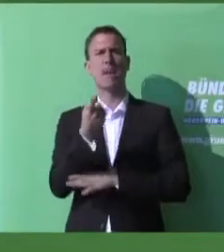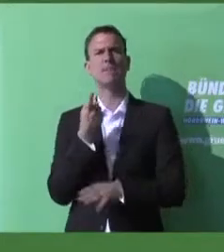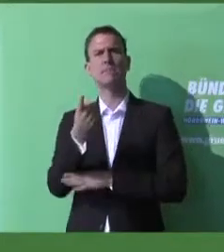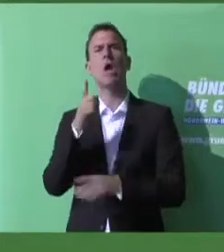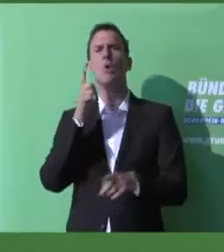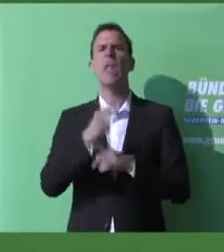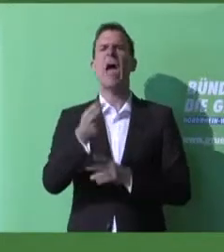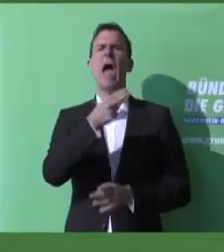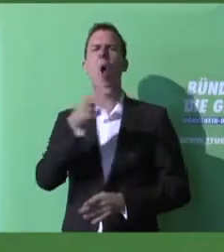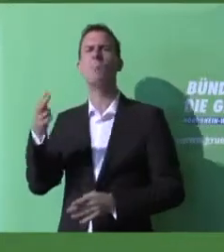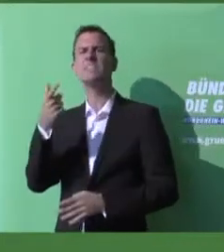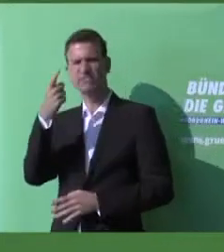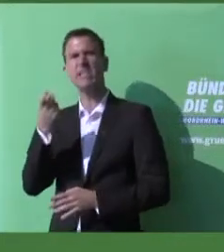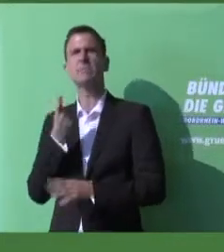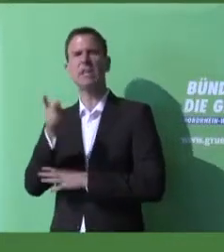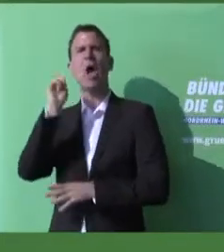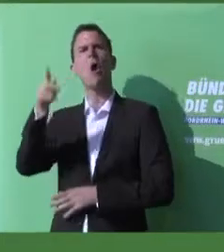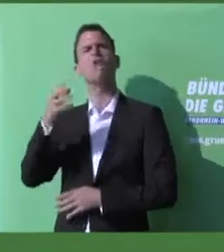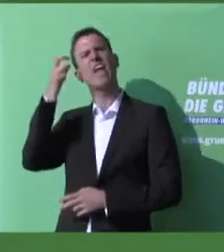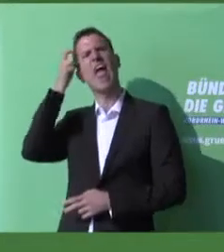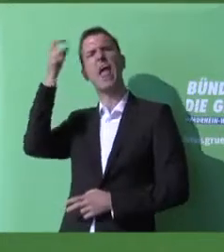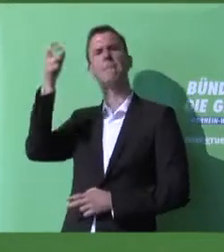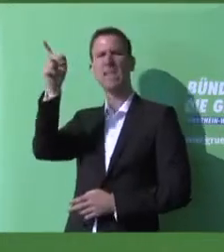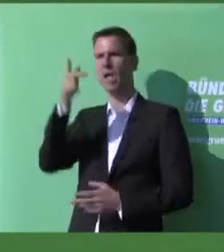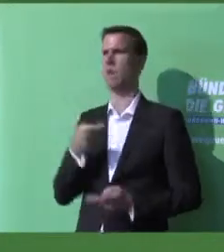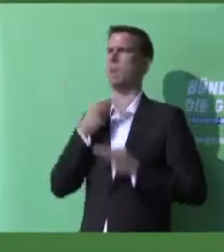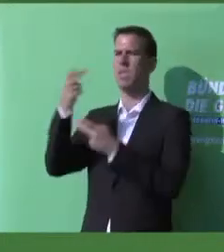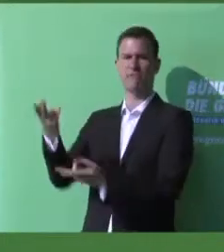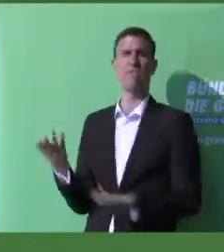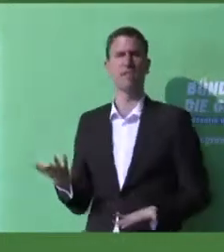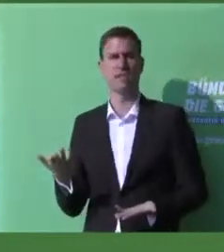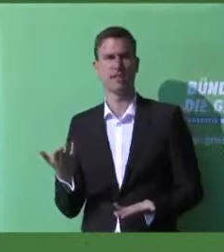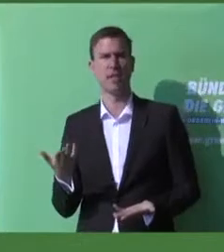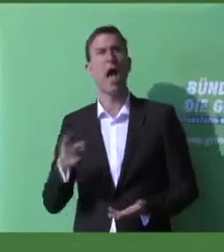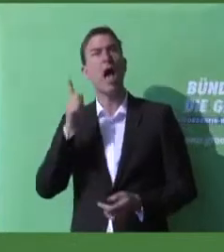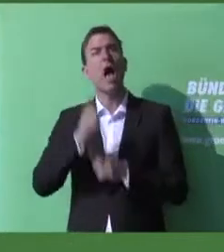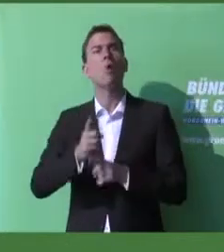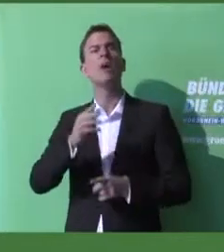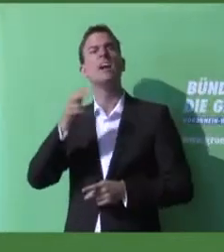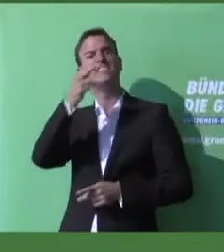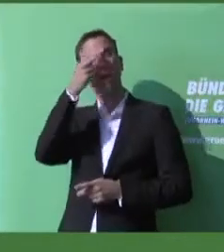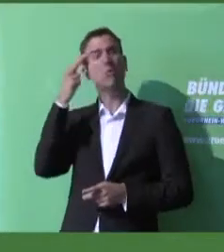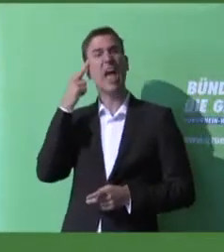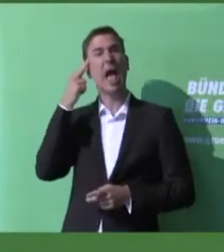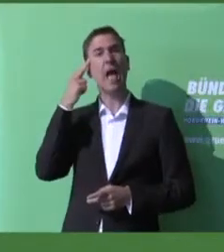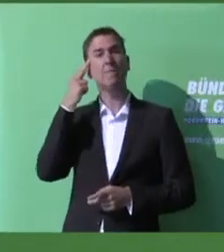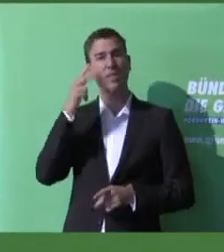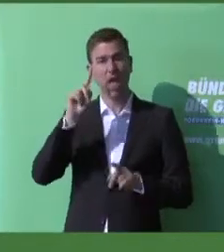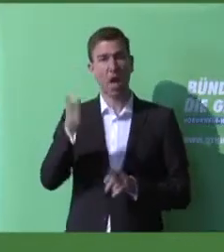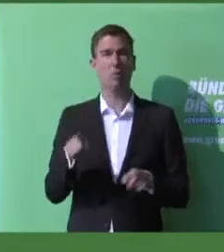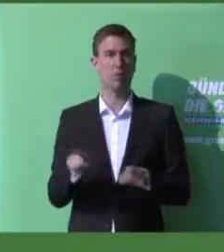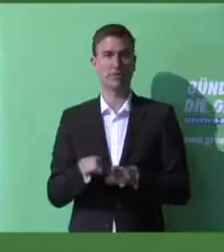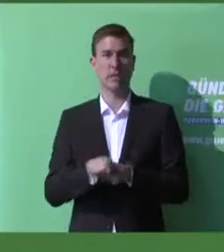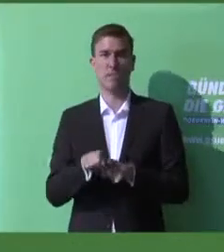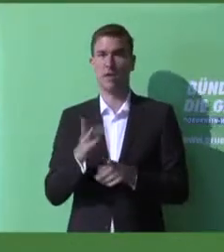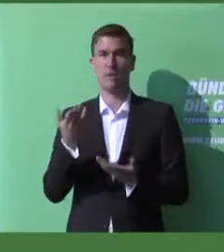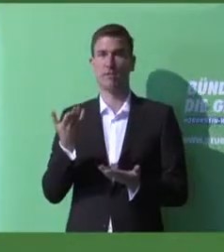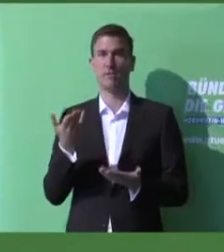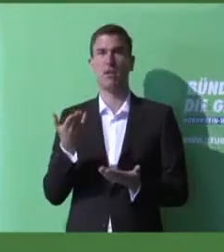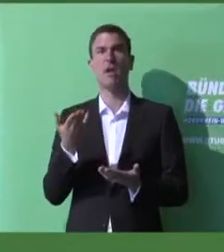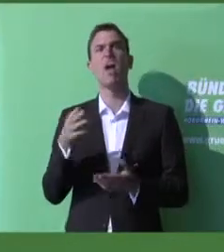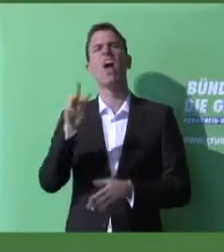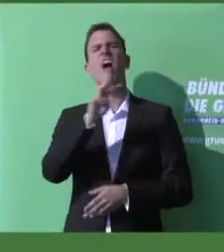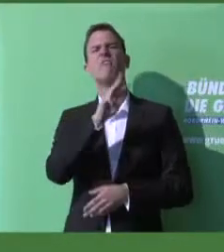Panzerhaubitzen an den Emir. Auch in Saudi-Arabien klagt der Kollege